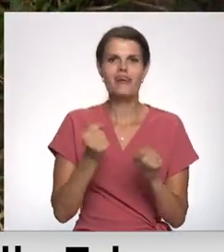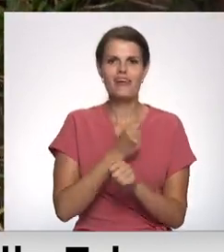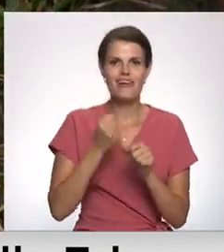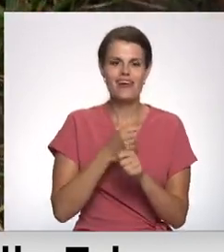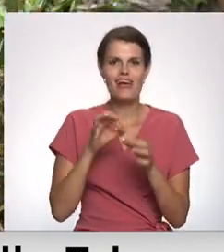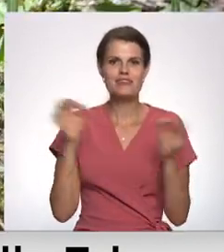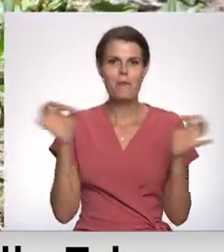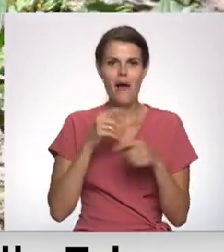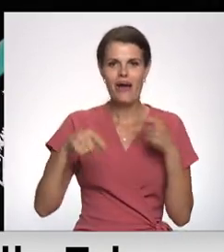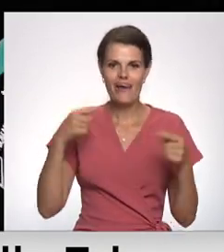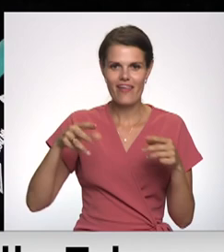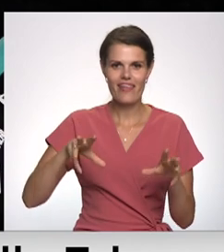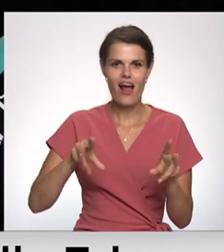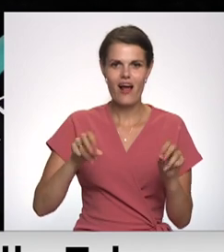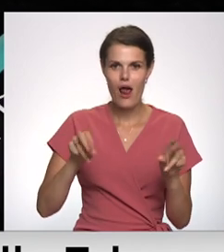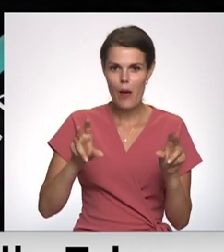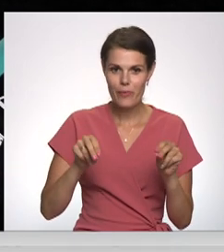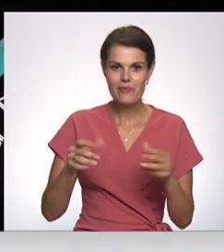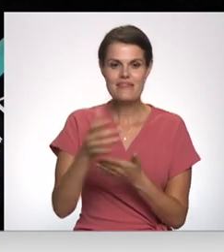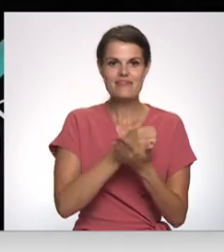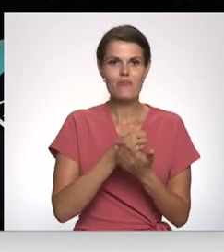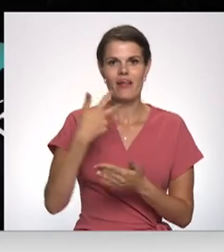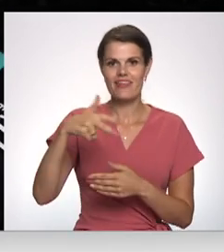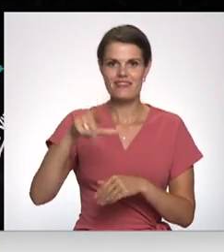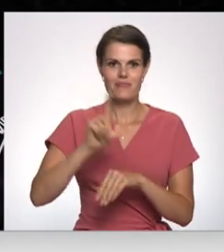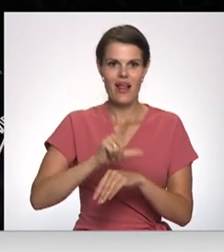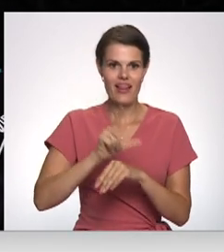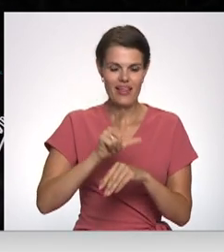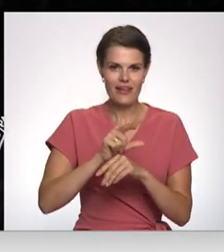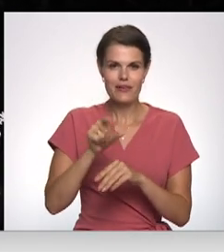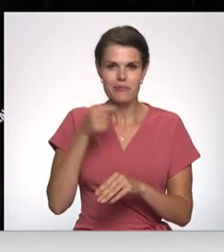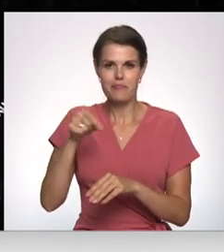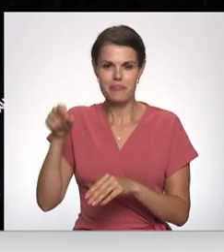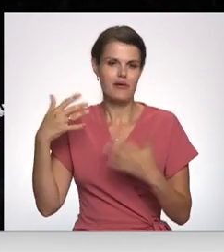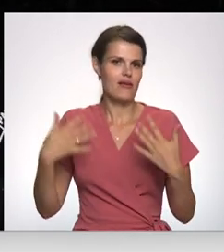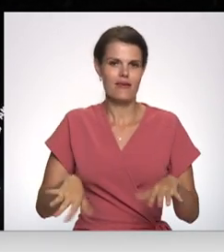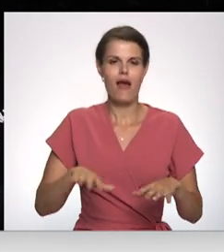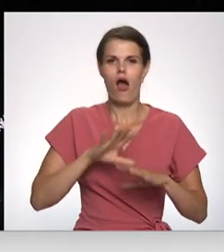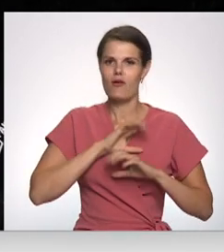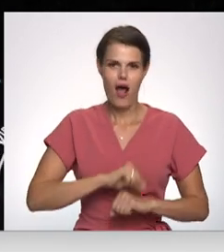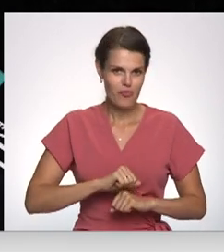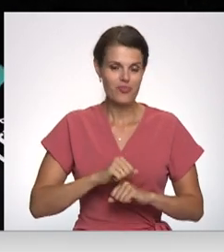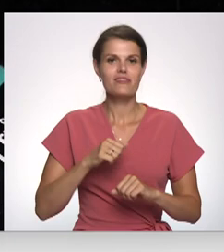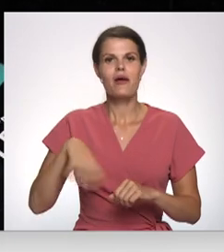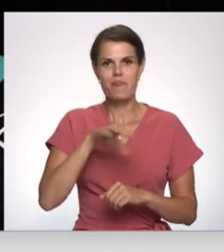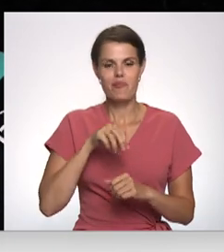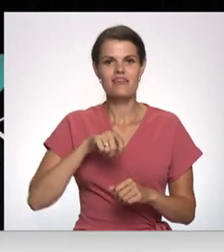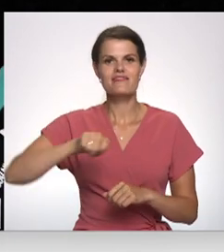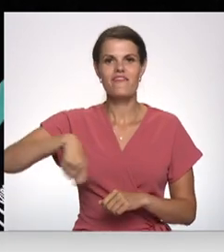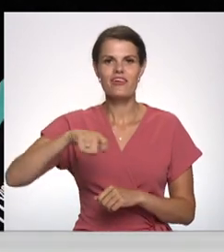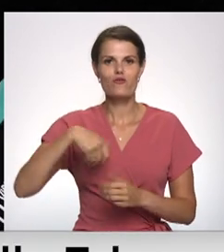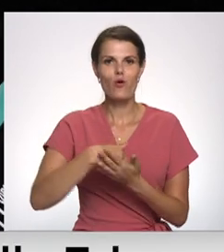rāda, salasot 30 litrus ar iesmiņu, ja jau sen būtu apnicis jau. Nu, mēs aizgājām virtuves